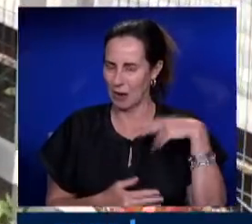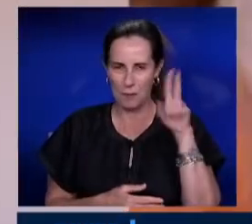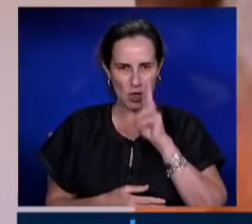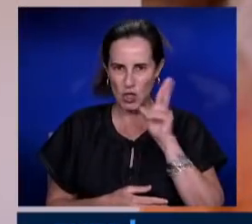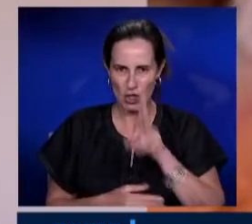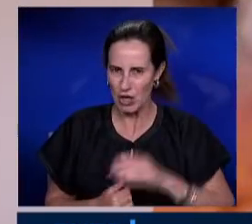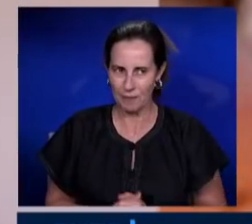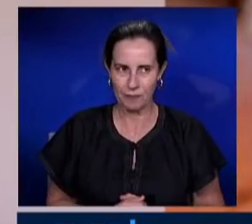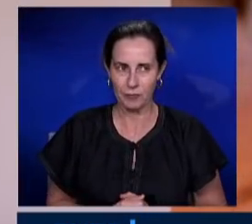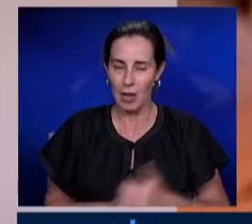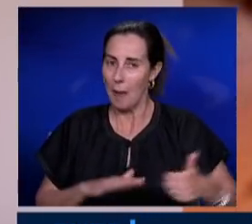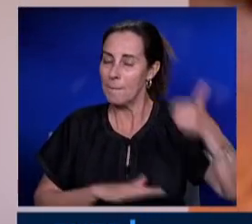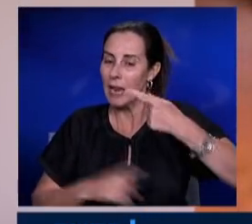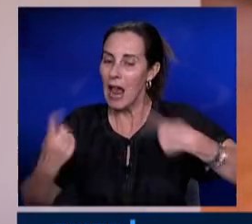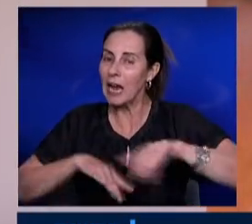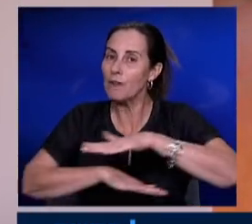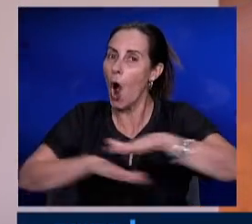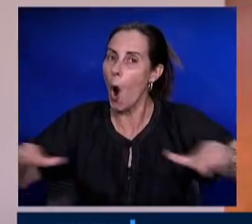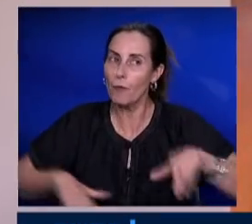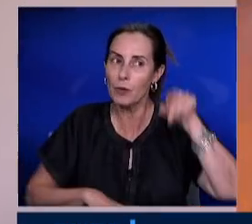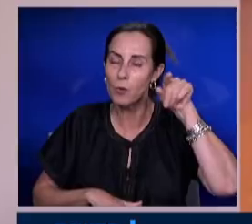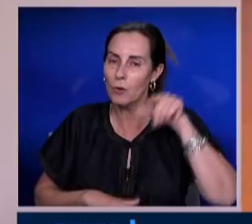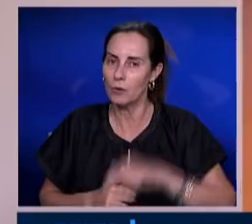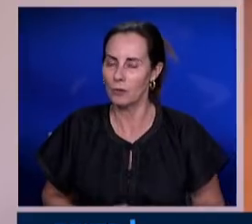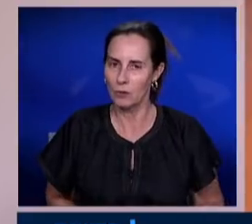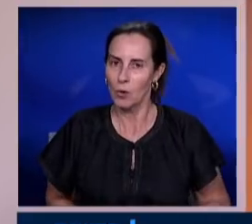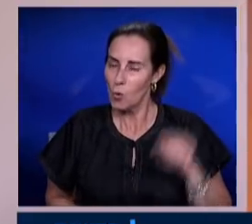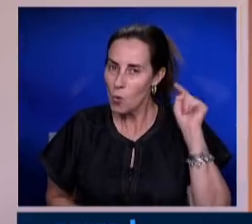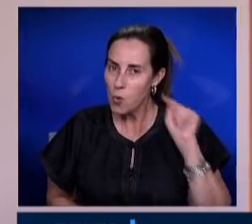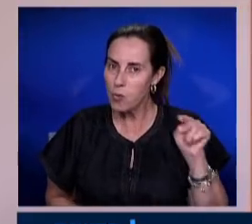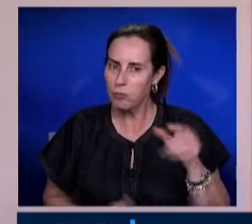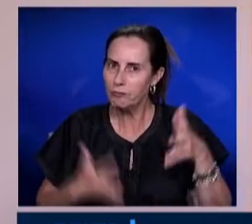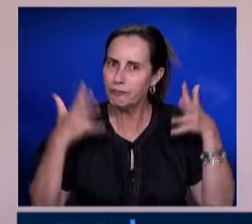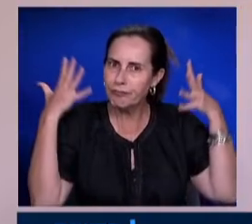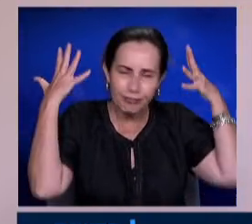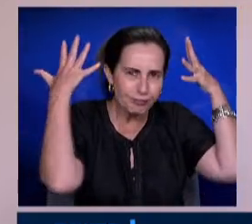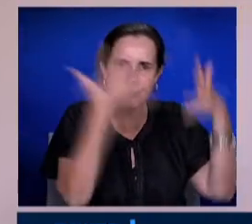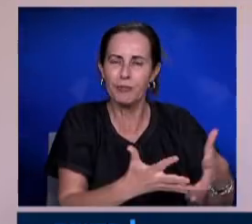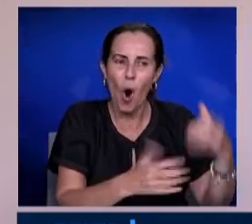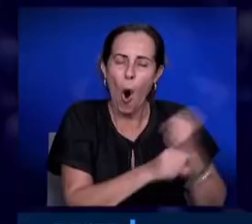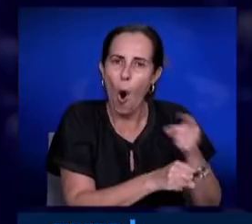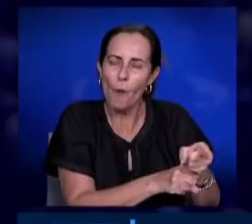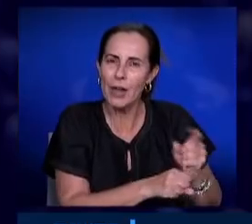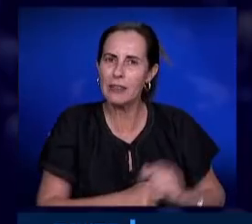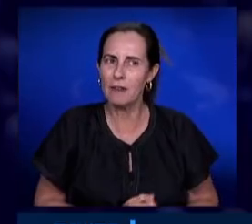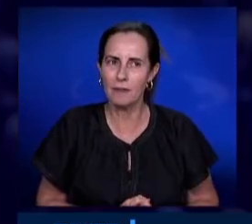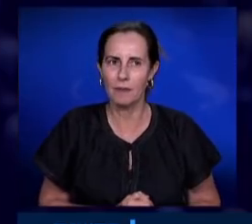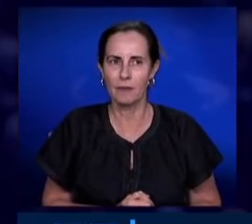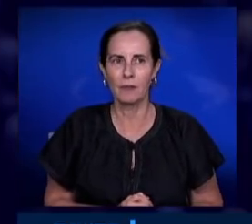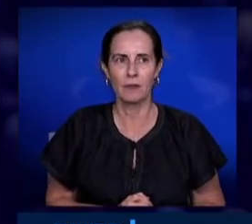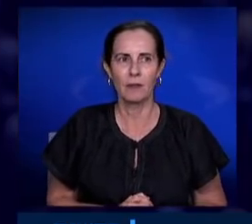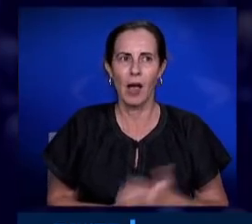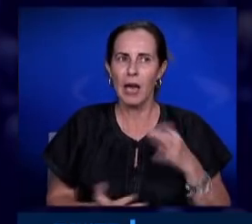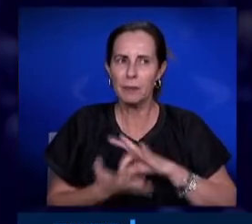האחרון, כשמנהל אגף החופים הבכיר עורך הדין דוד תמיר תקף על פי החשד עובד שכפוף לו. הייתי במשרד,